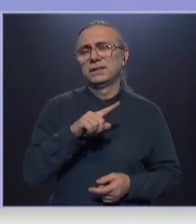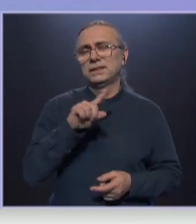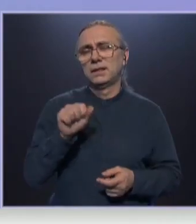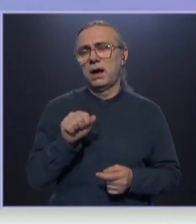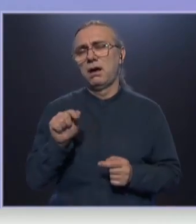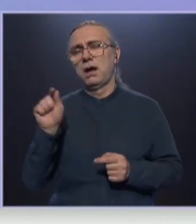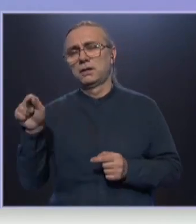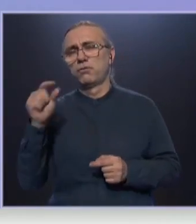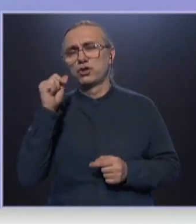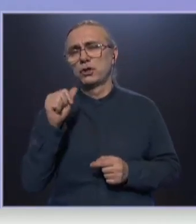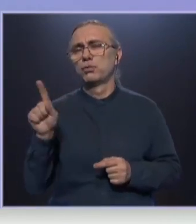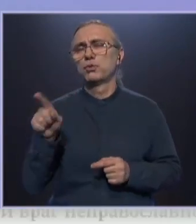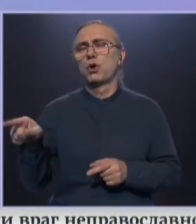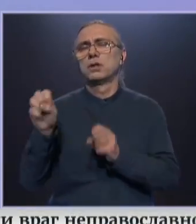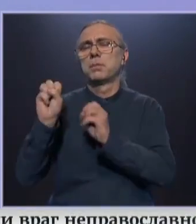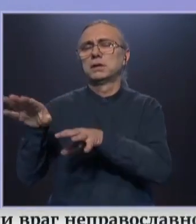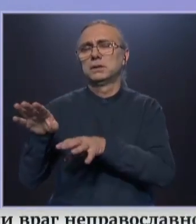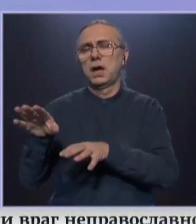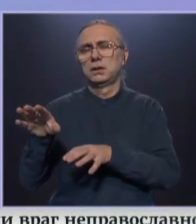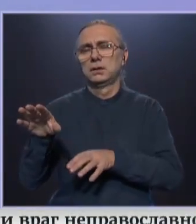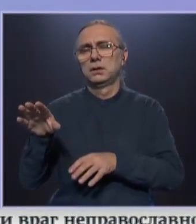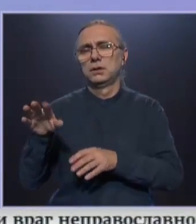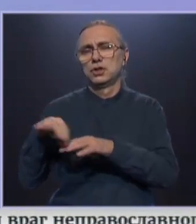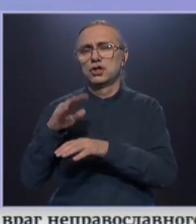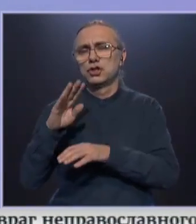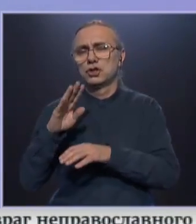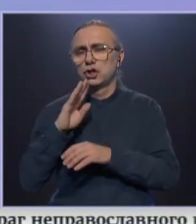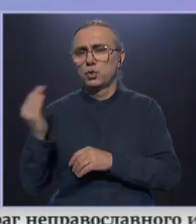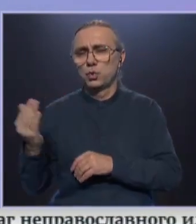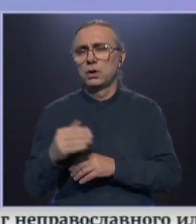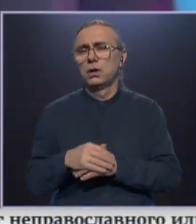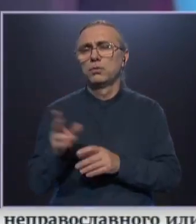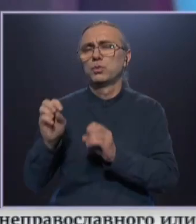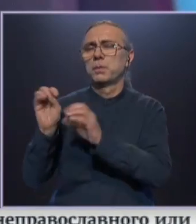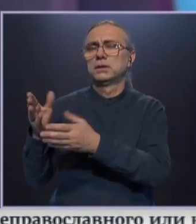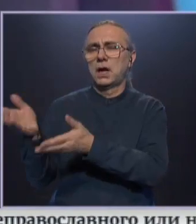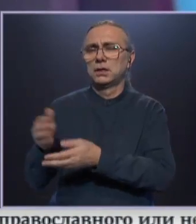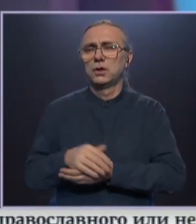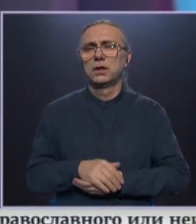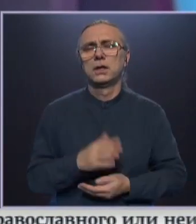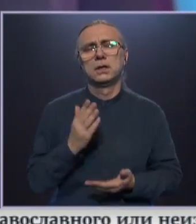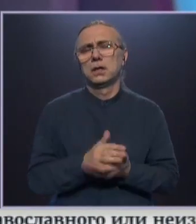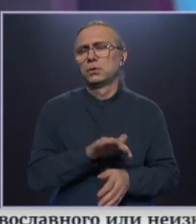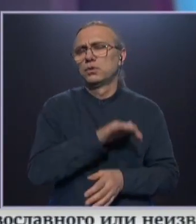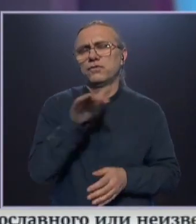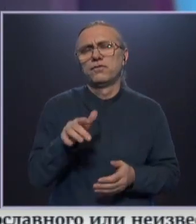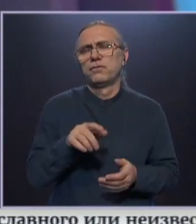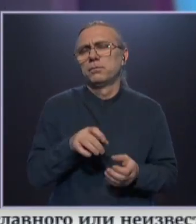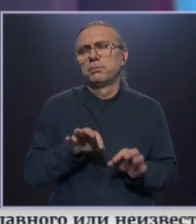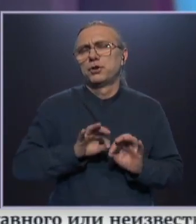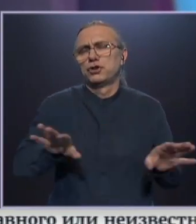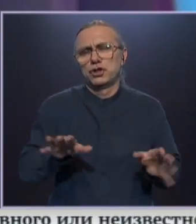не бросает. Он живет с ней, а с той женой не разводится. Есть куча вопросов, куча